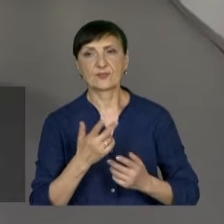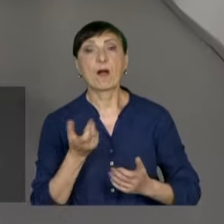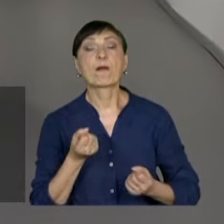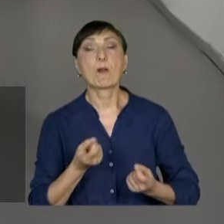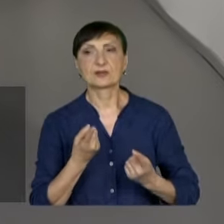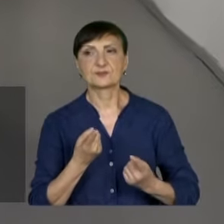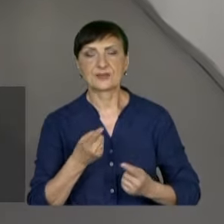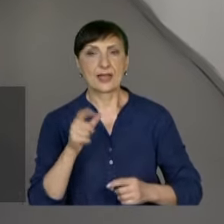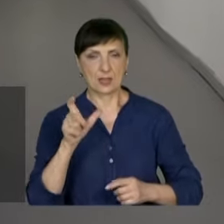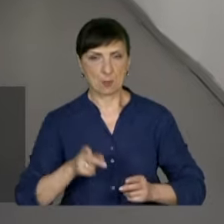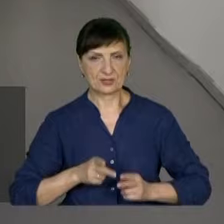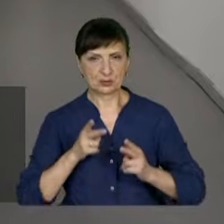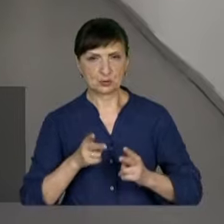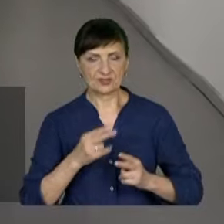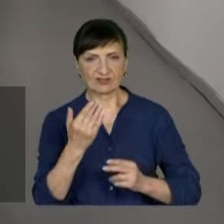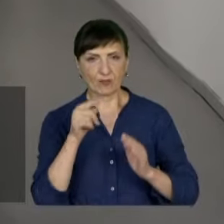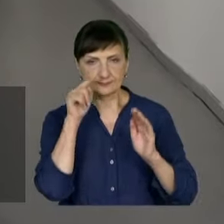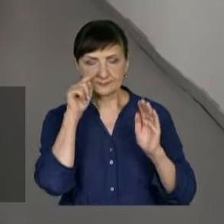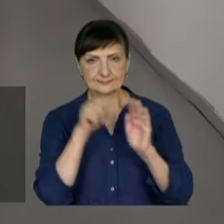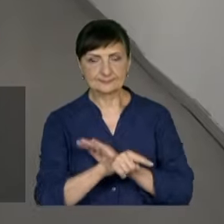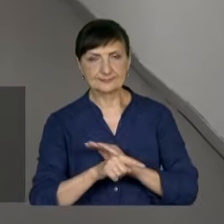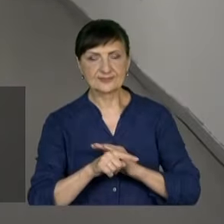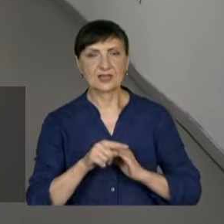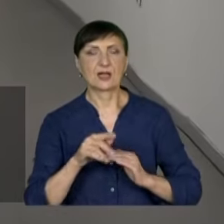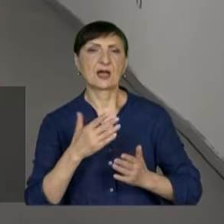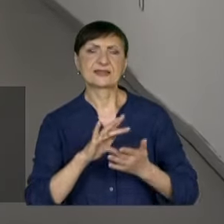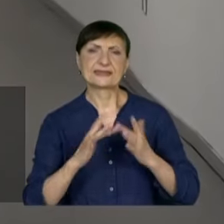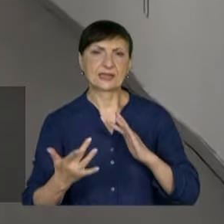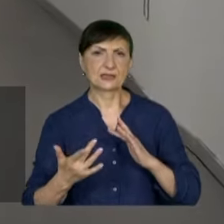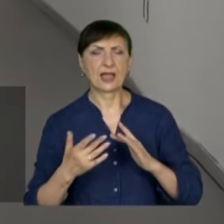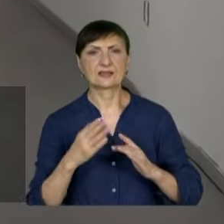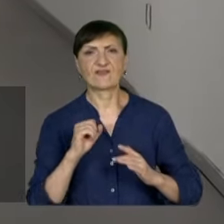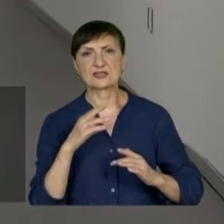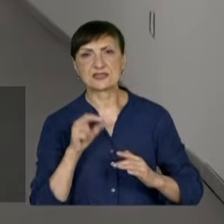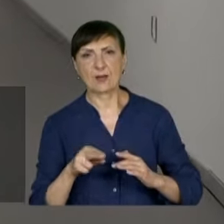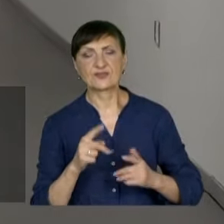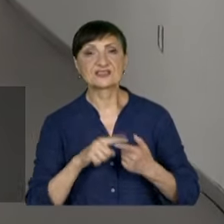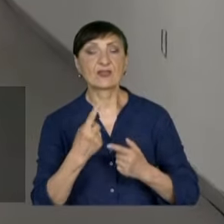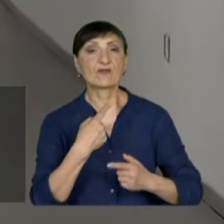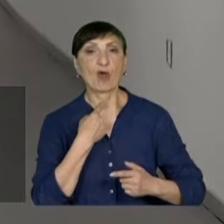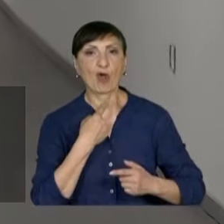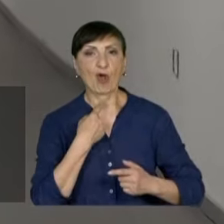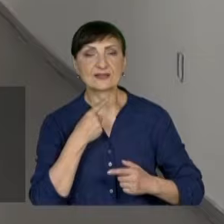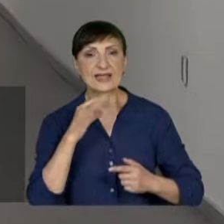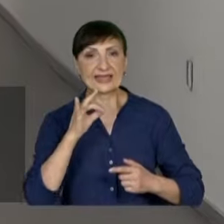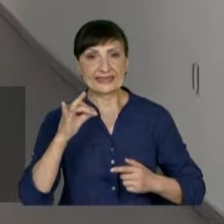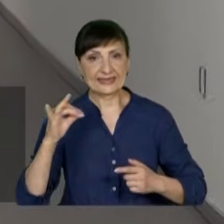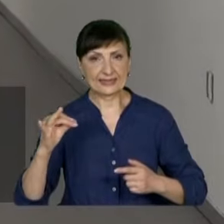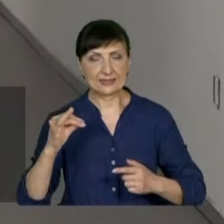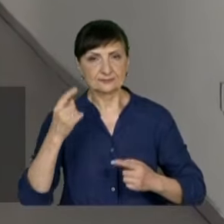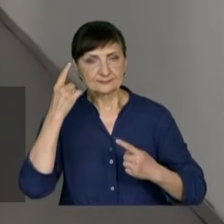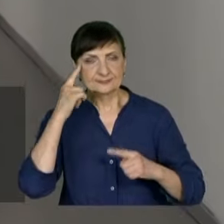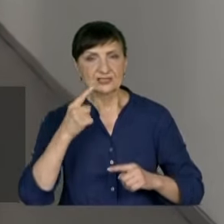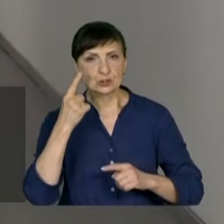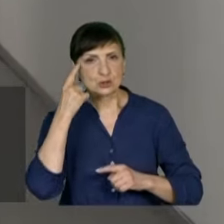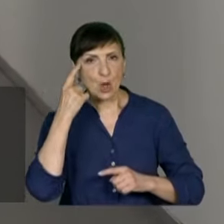происходит? Злоумышленники взламывают аккаунты в мессенджерах и социальных сетях. На основе вашего голоса с помощью искусственного интеллекта создают